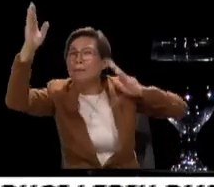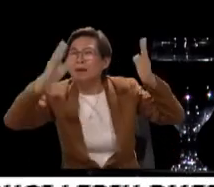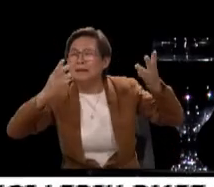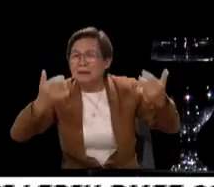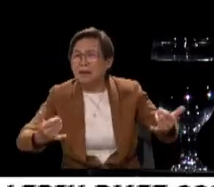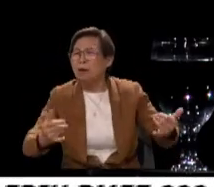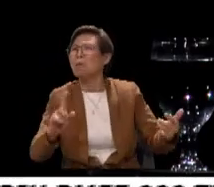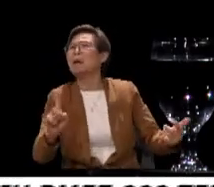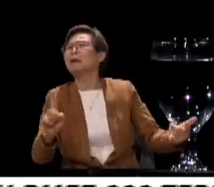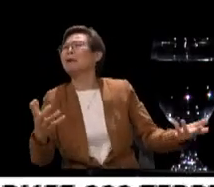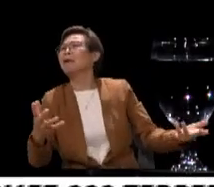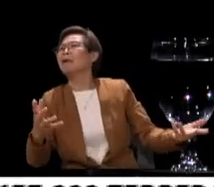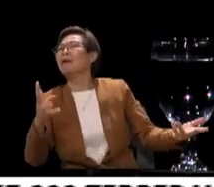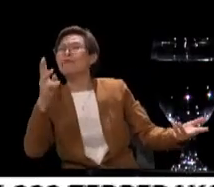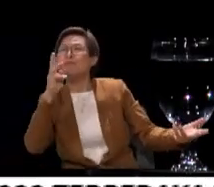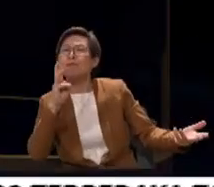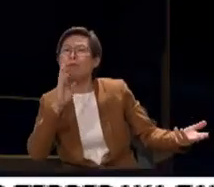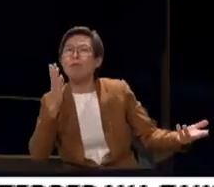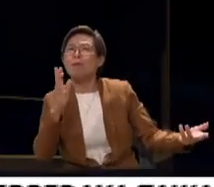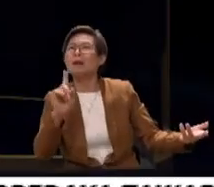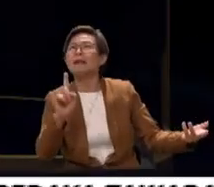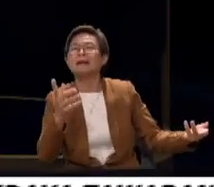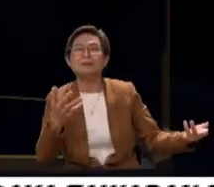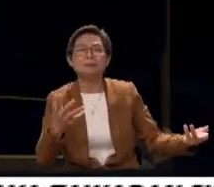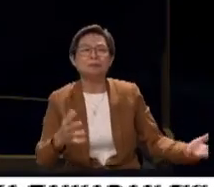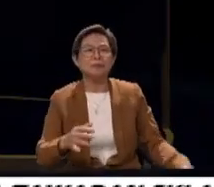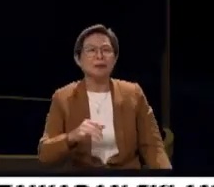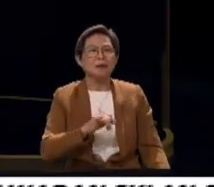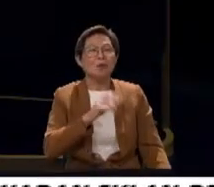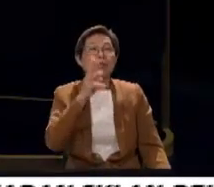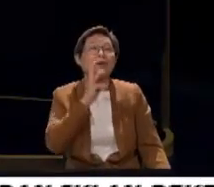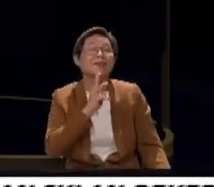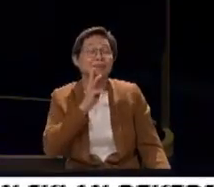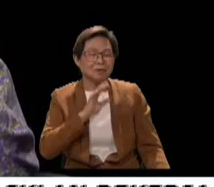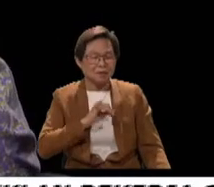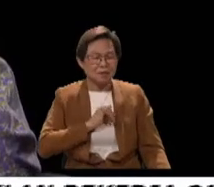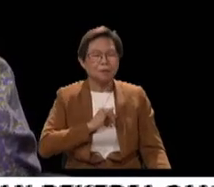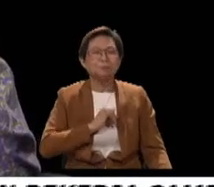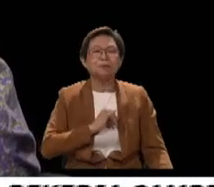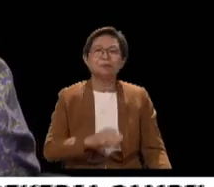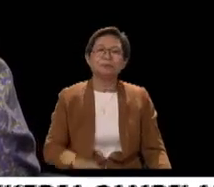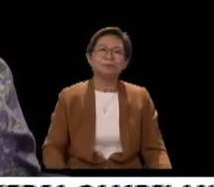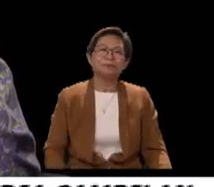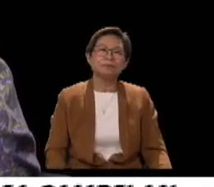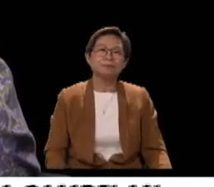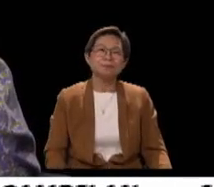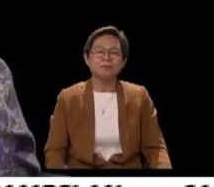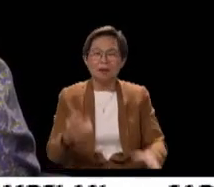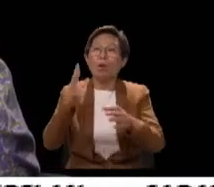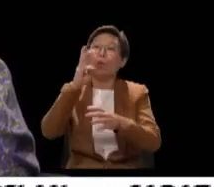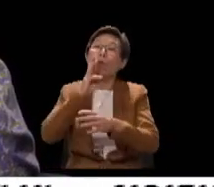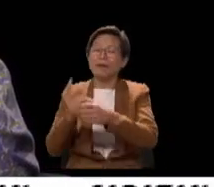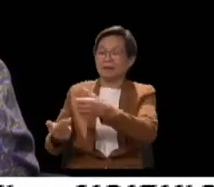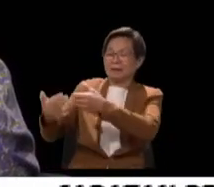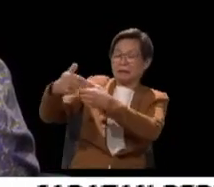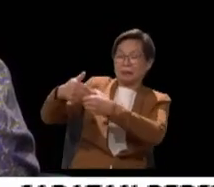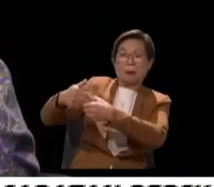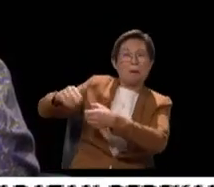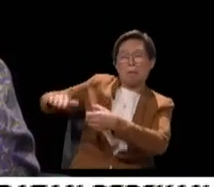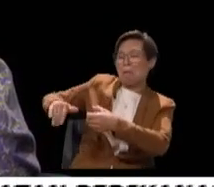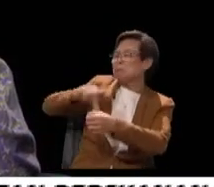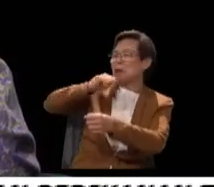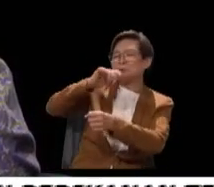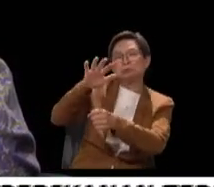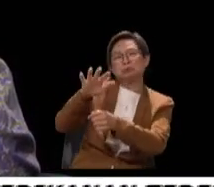sekarang ini berada pada fikiran Datuk saya kira dari segi er penliibatan Wanita Masih lagi belum